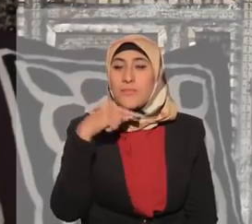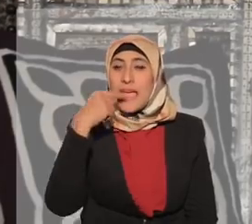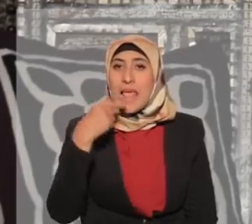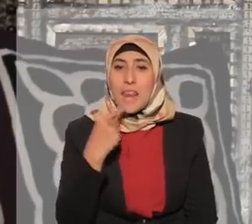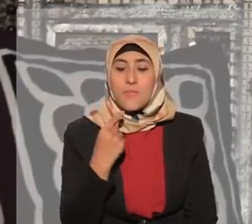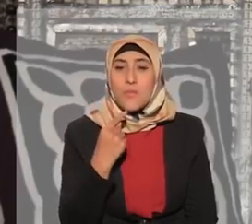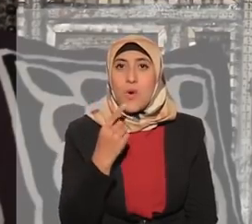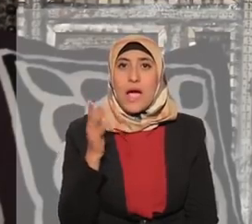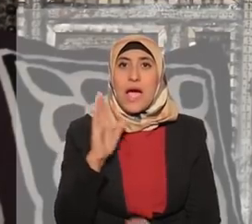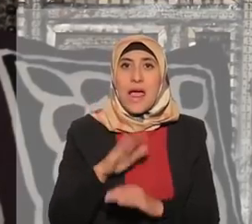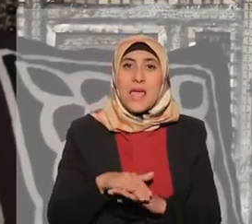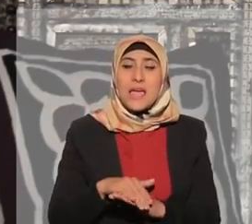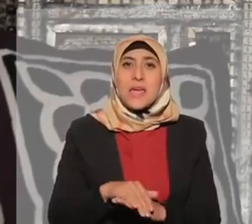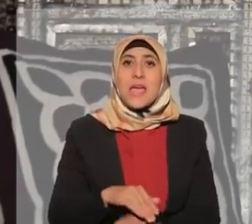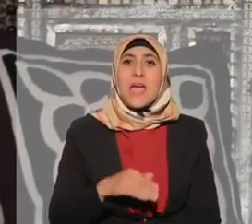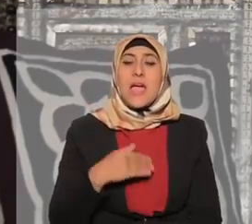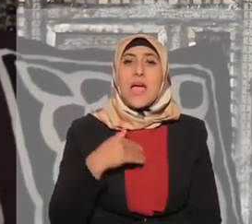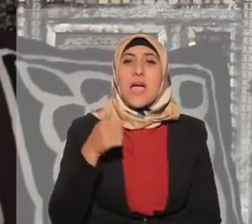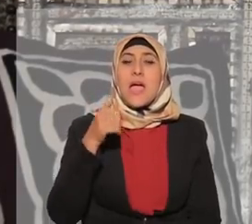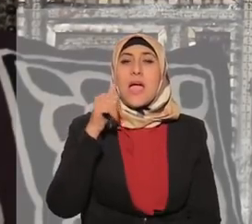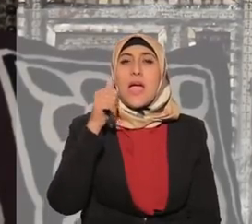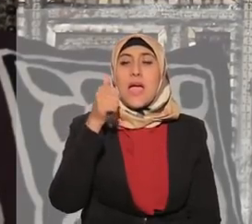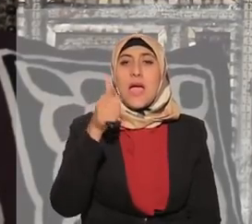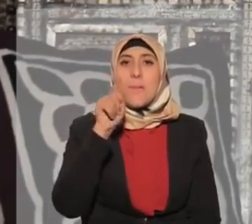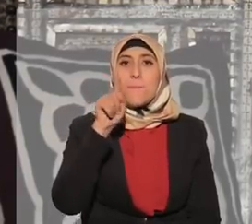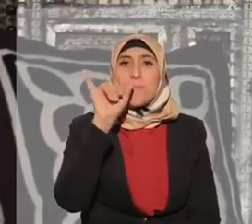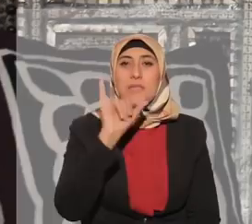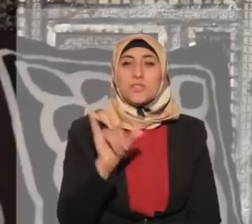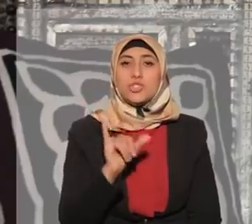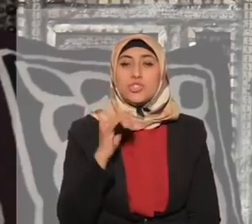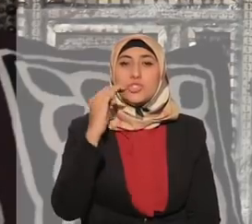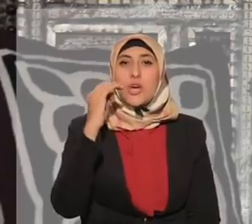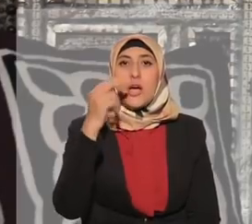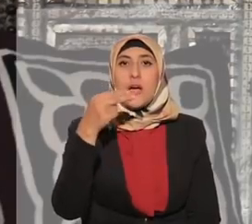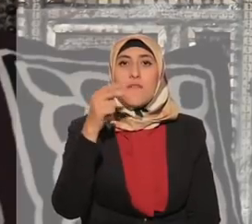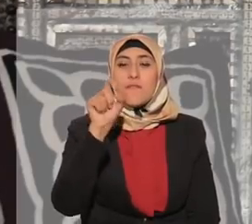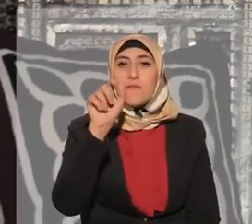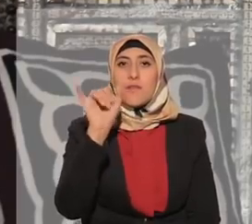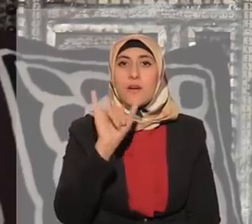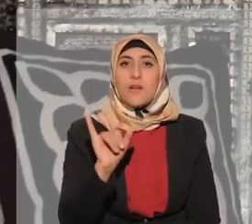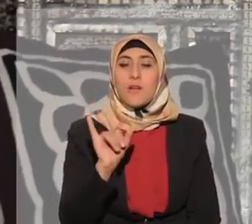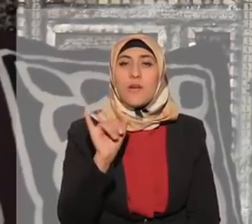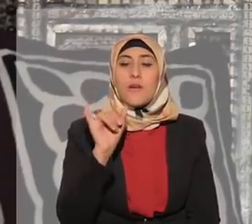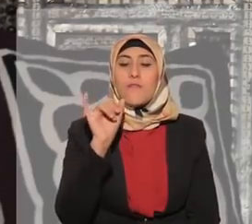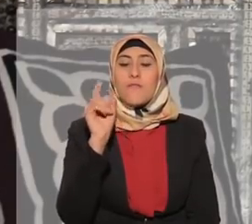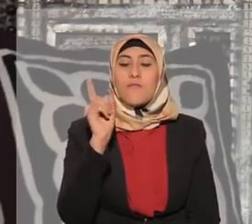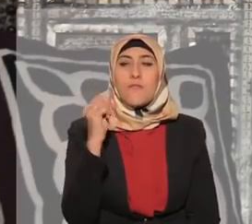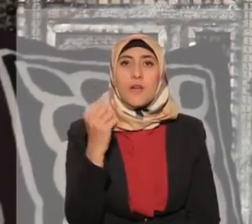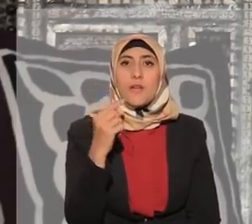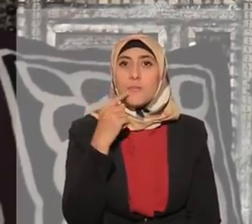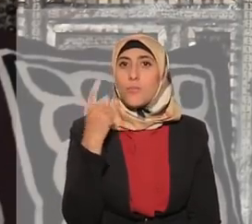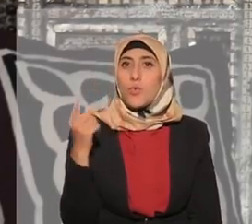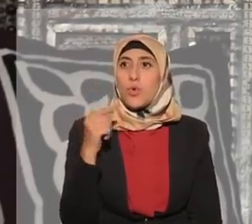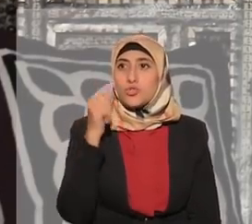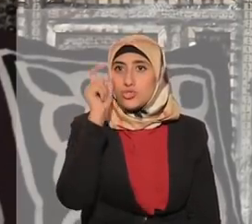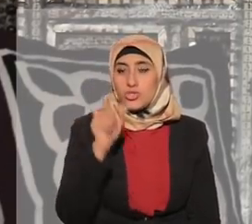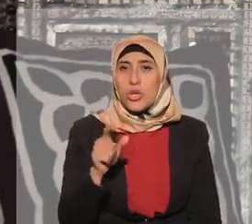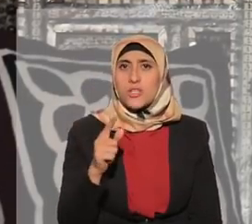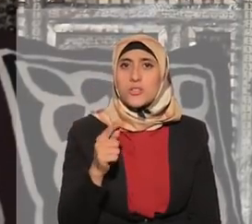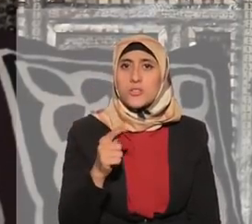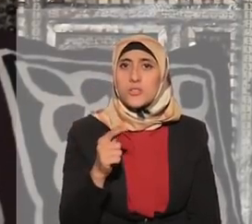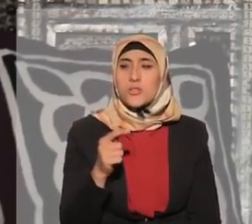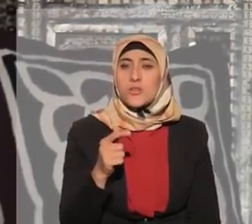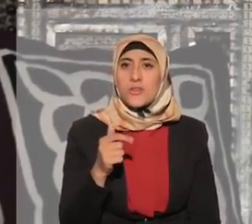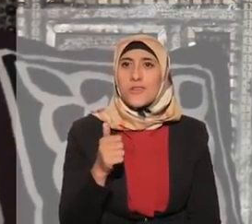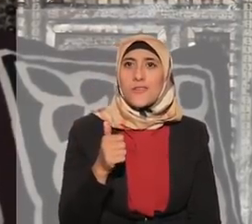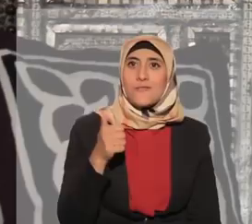يذكرون عن سيدنا أبي جعفر بن الفرج يقول رأيت رجلا يعرف بجمل عائشة، واحد من الشطار،